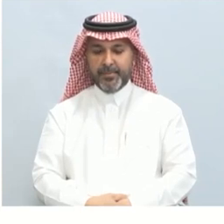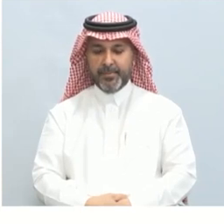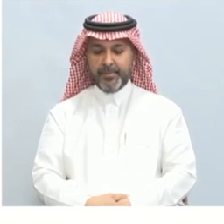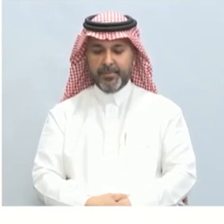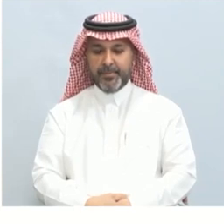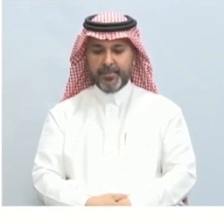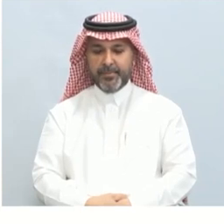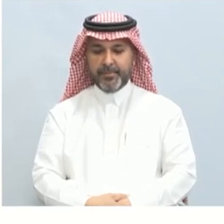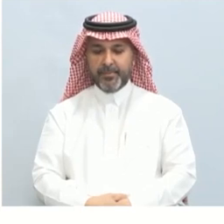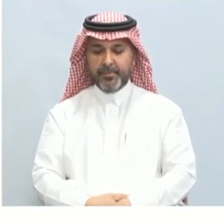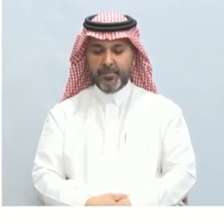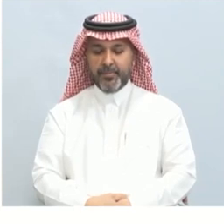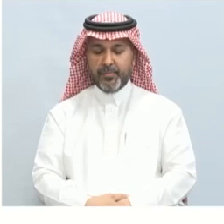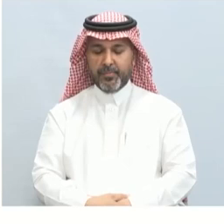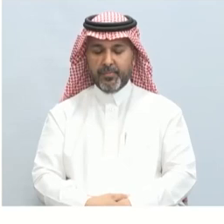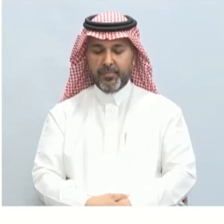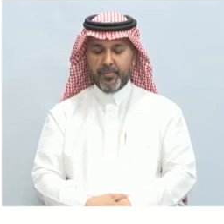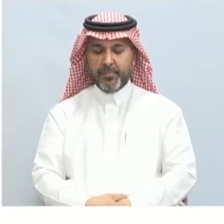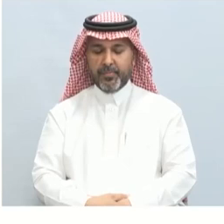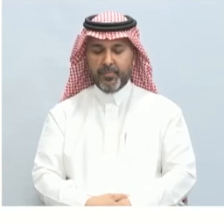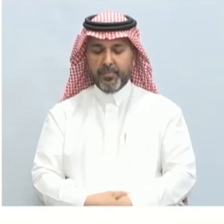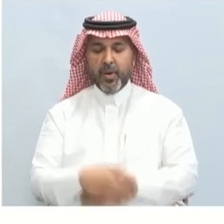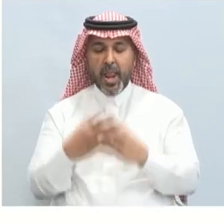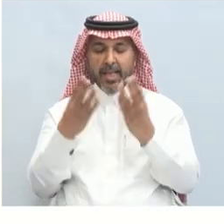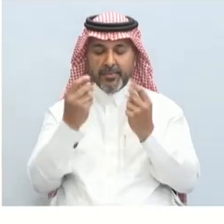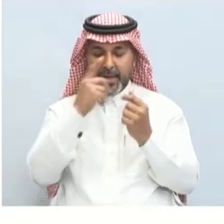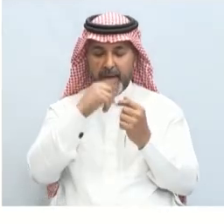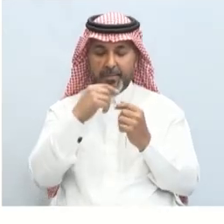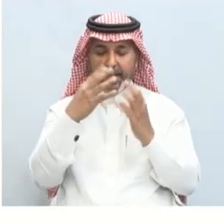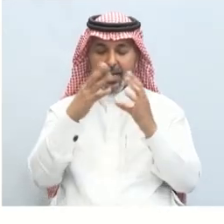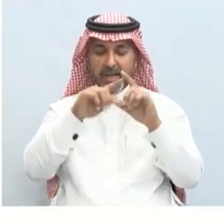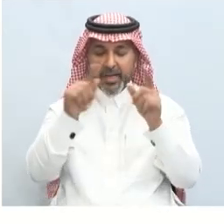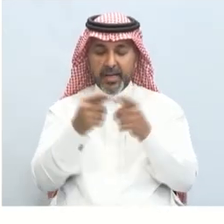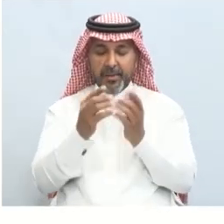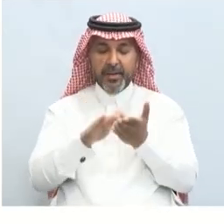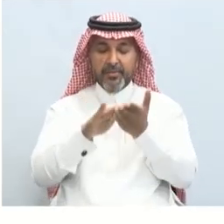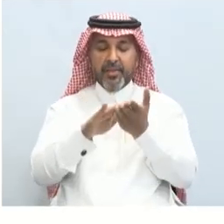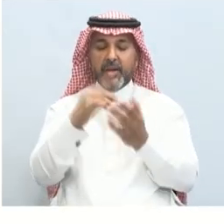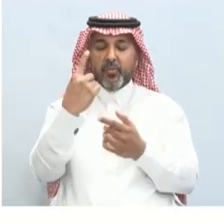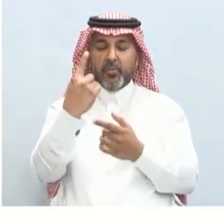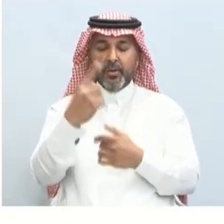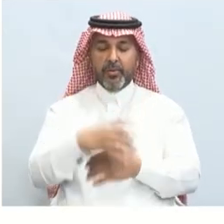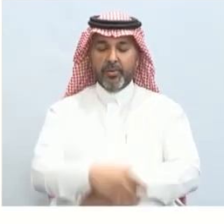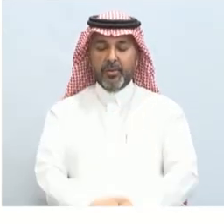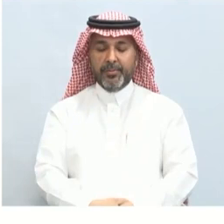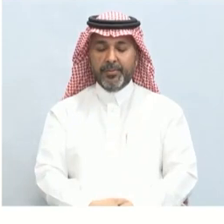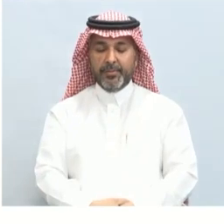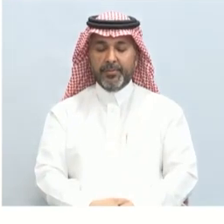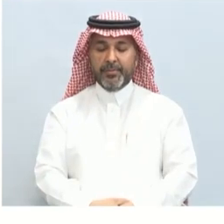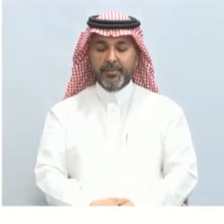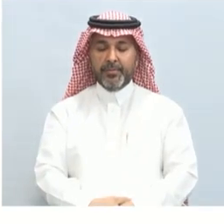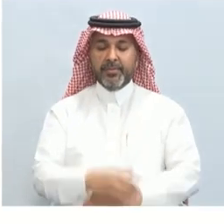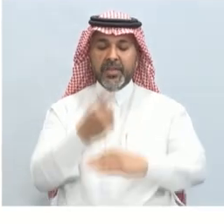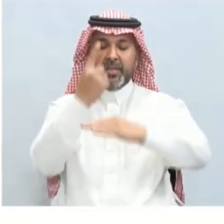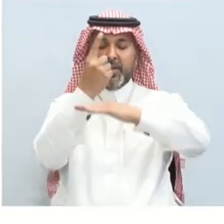عناصر الحادثه كم اطاك سواره هنا او شكل من اشكال السواره الموجوده اعطاك شكل واحد فقط يعني